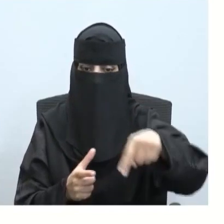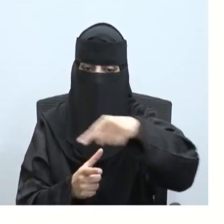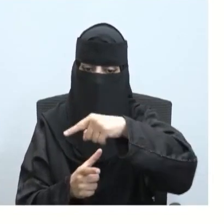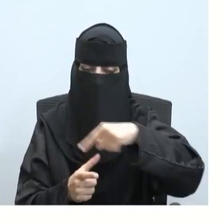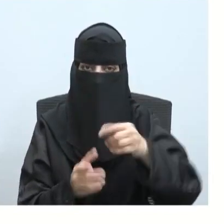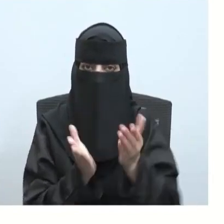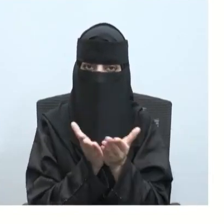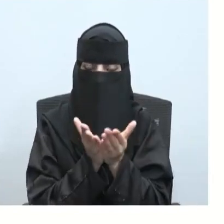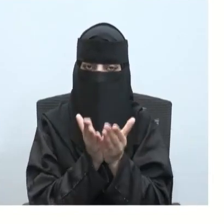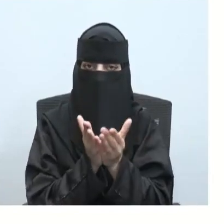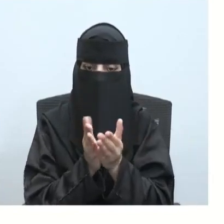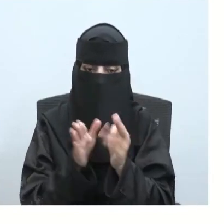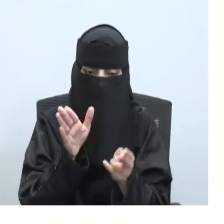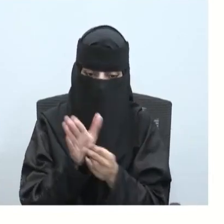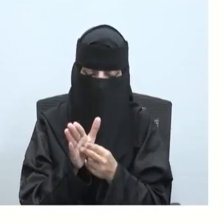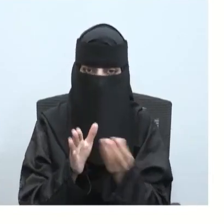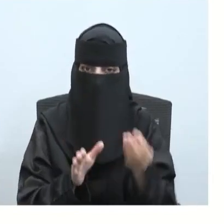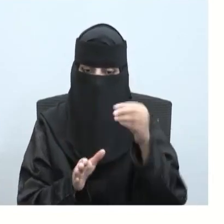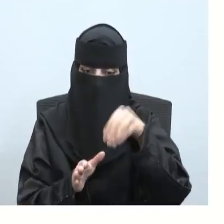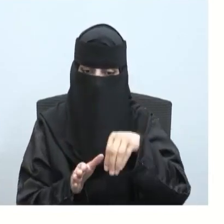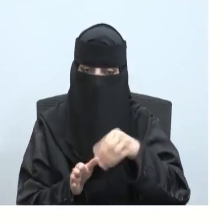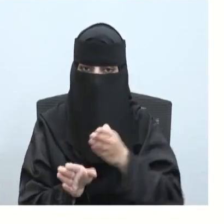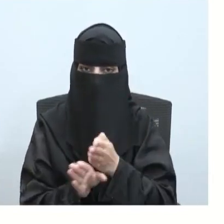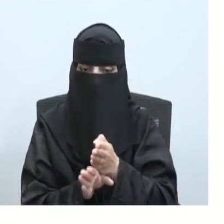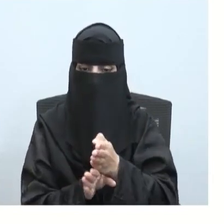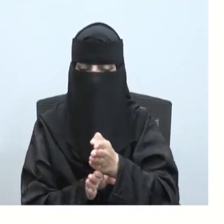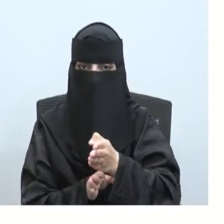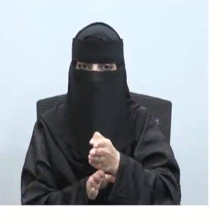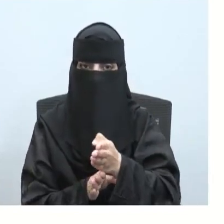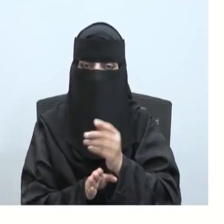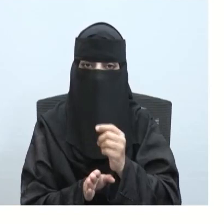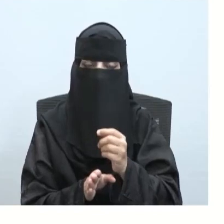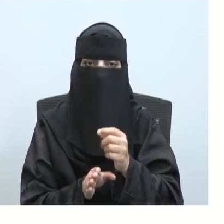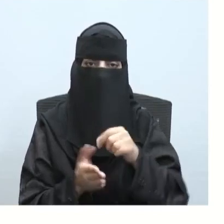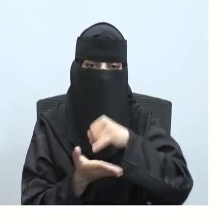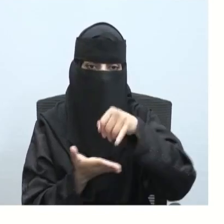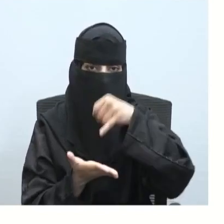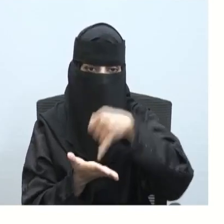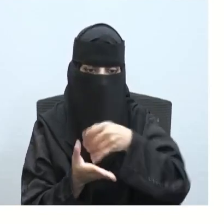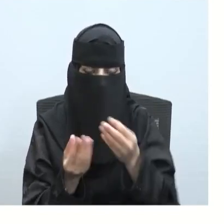الشحن. بعد ذلك قمنا بإضافة المسار عن طريق الجي بي اس فايل